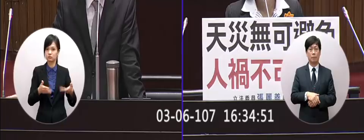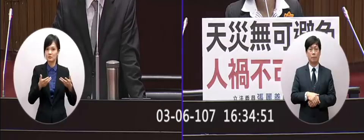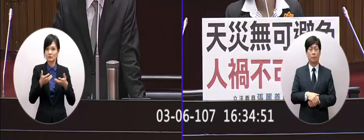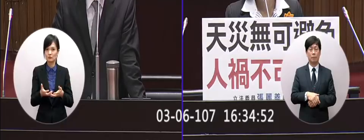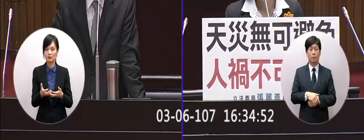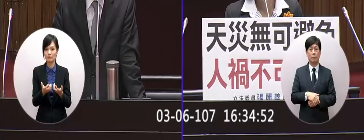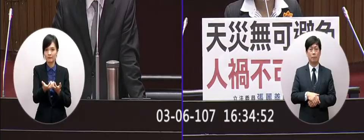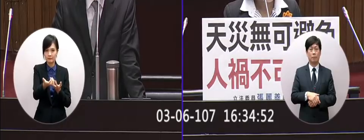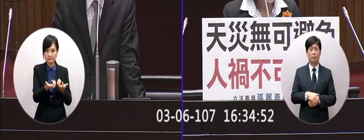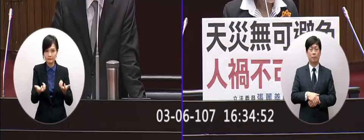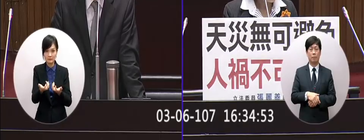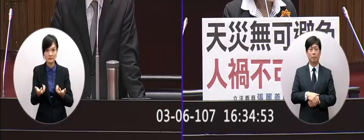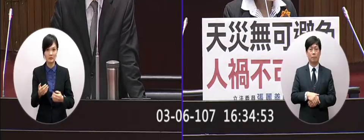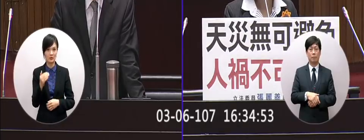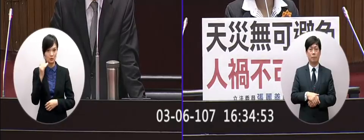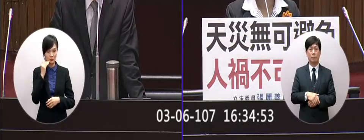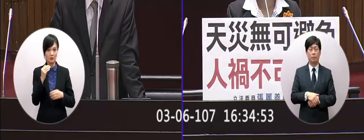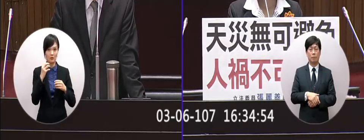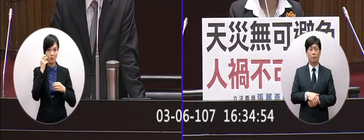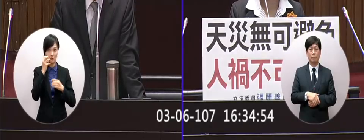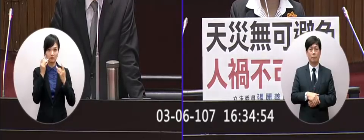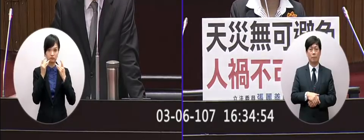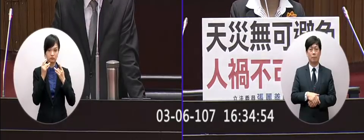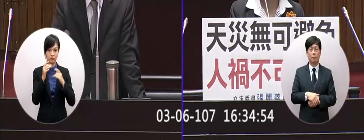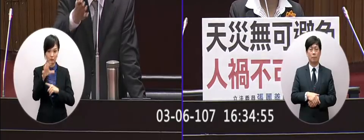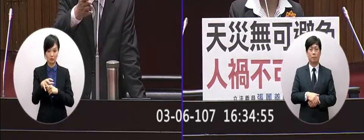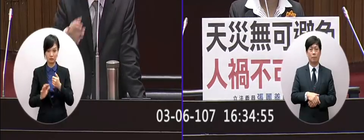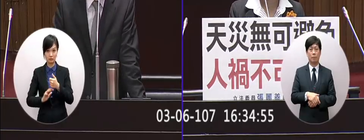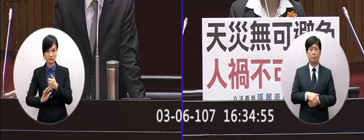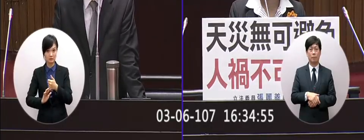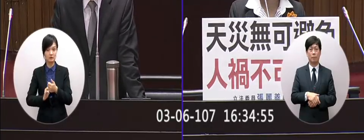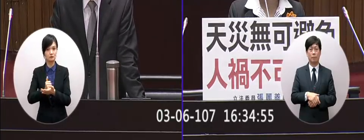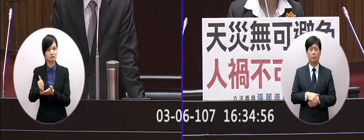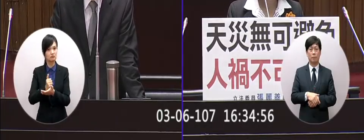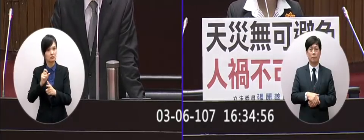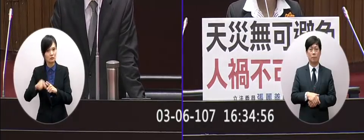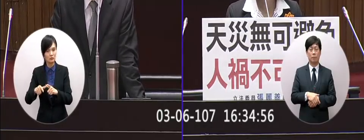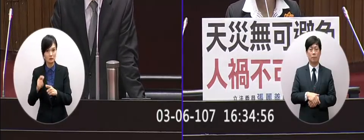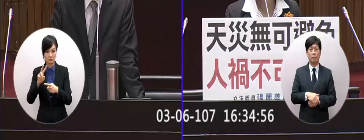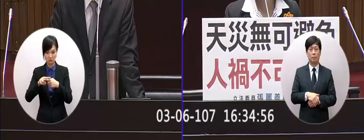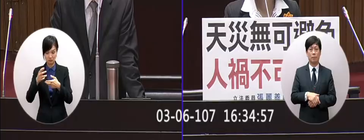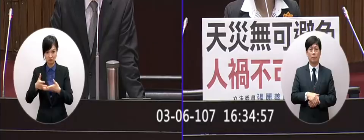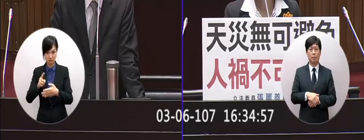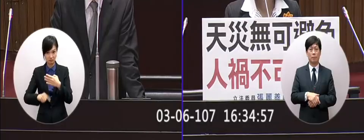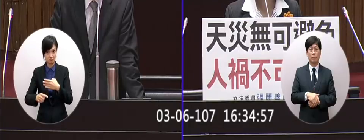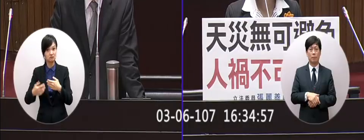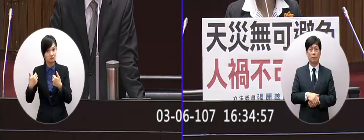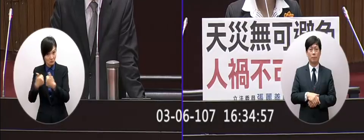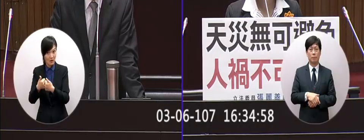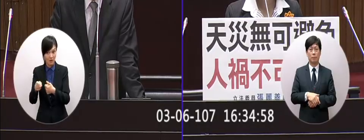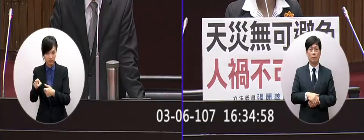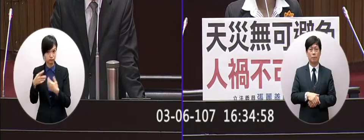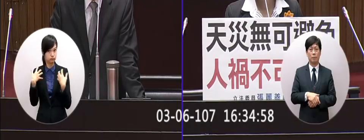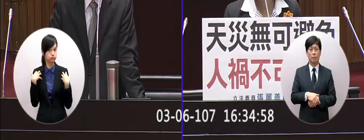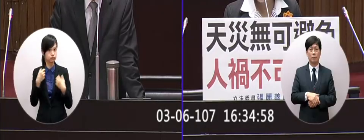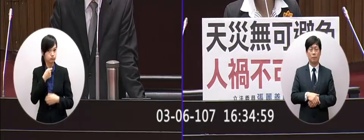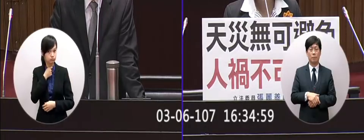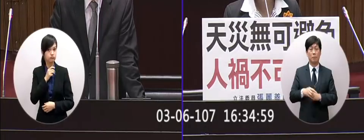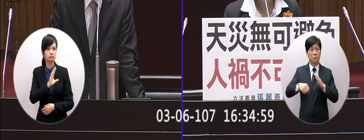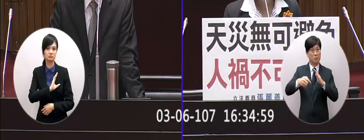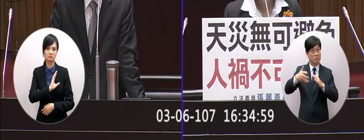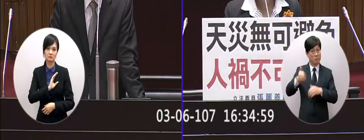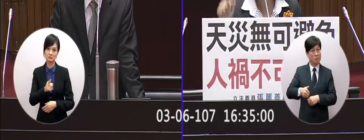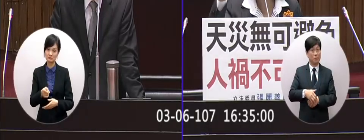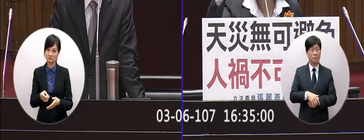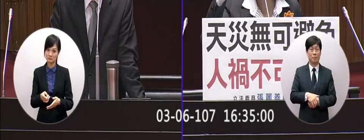外，你如果农产运销公司董事会也要负责啊。那安尼讲起来，恁兜有那派别就是当当属伫内底，敢毋是？ 院长，